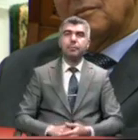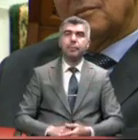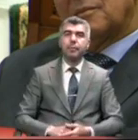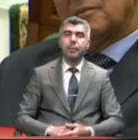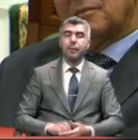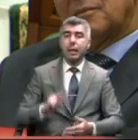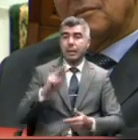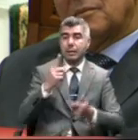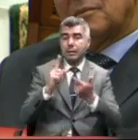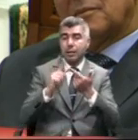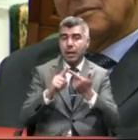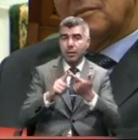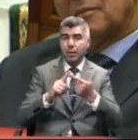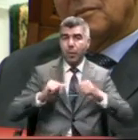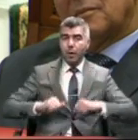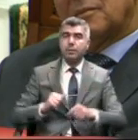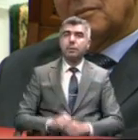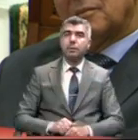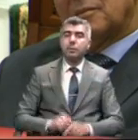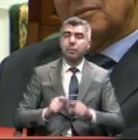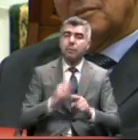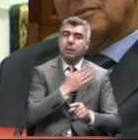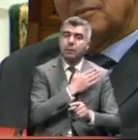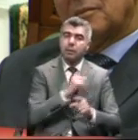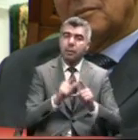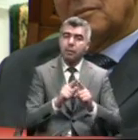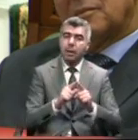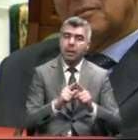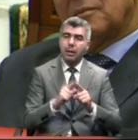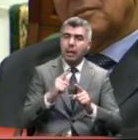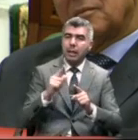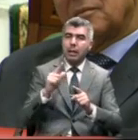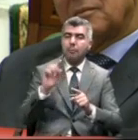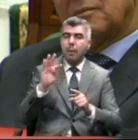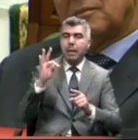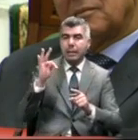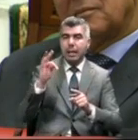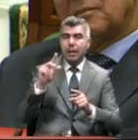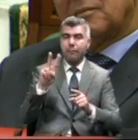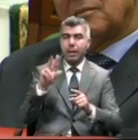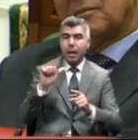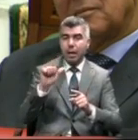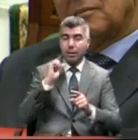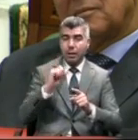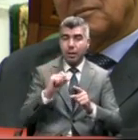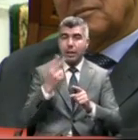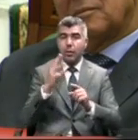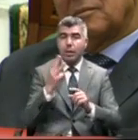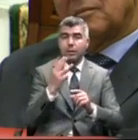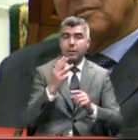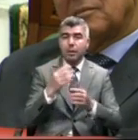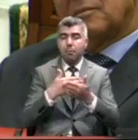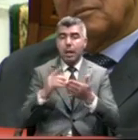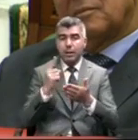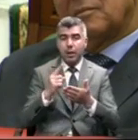الثانيه السيد الوزير هو المتاخرات ديال الضريبه على ارجاع القيمه المضافه هي 39 مليار ديال الدرهم والضريبه على